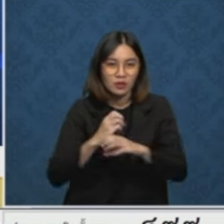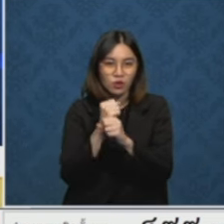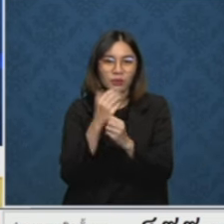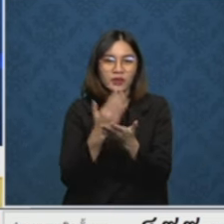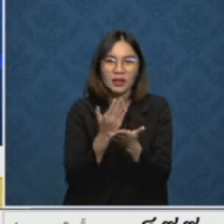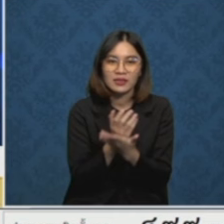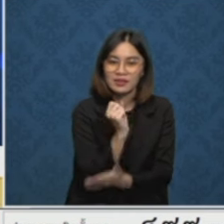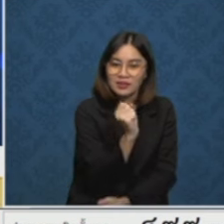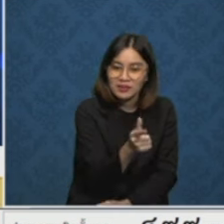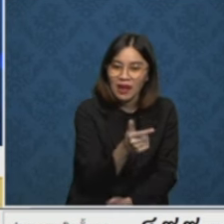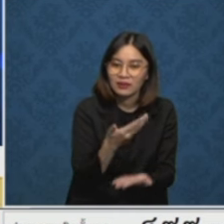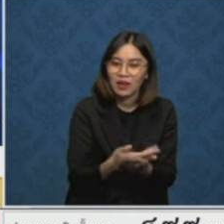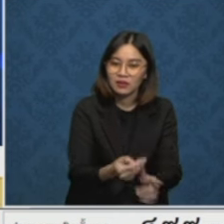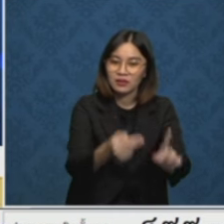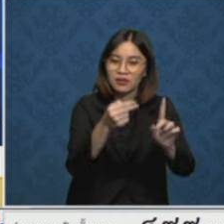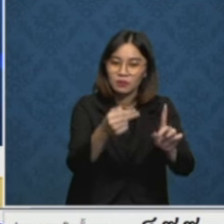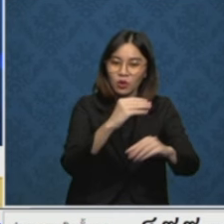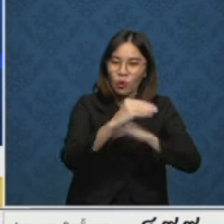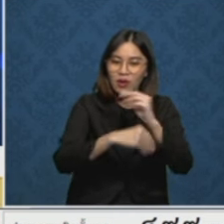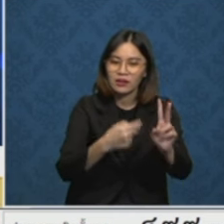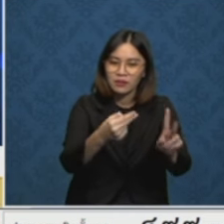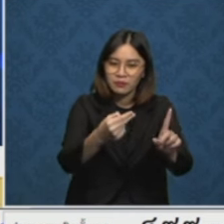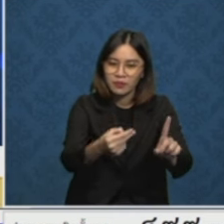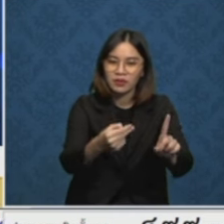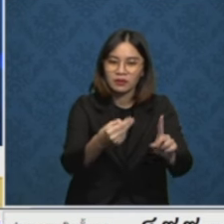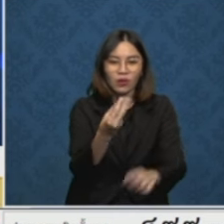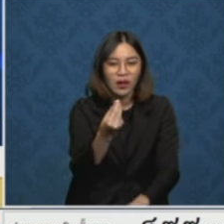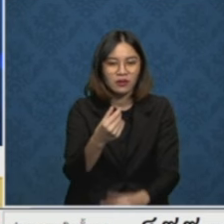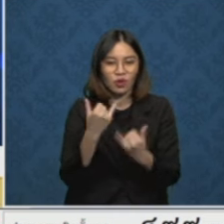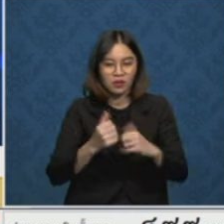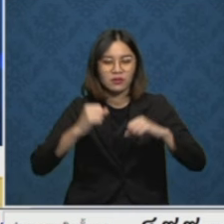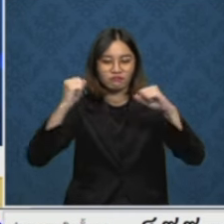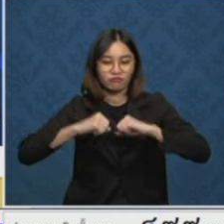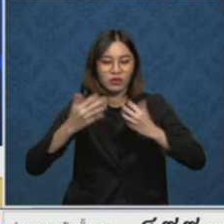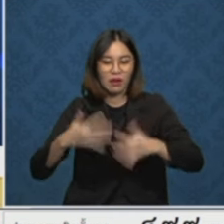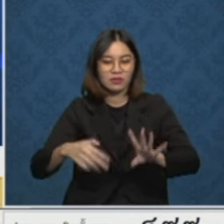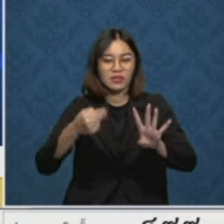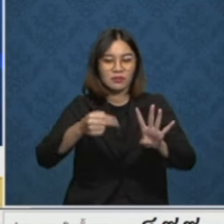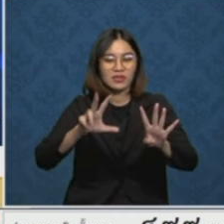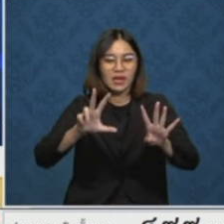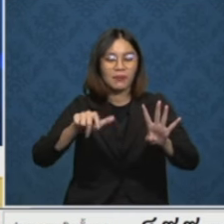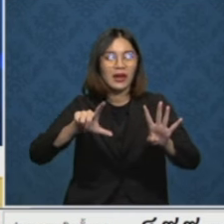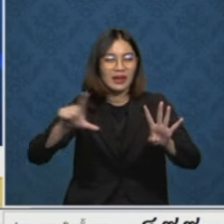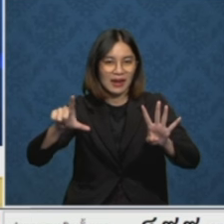ช้กับ Digital Wallet กี่บาทตอนนี้น่าจะเคาะแล้วว่าใช้แค่ 43,000 ล้านบา